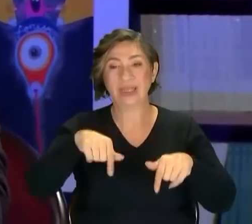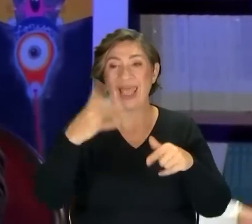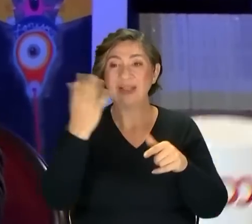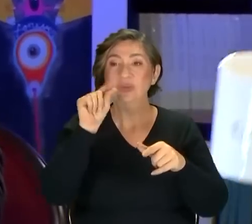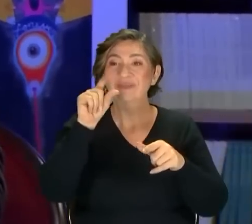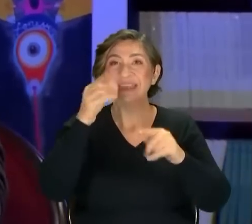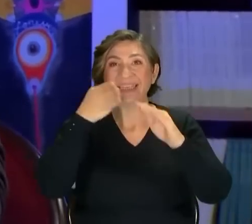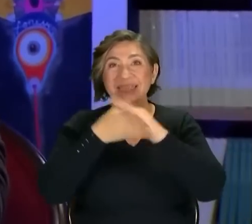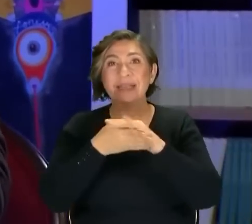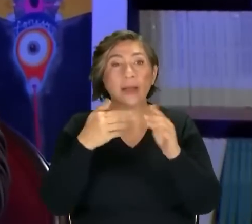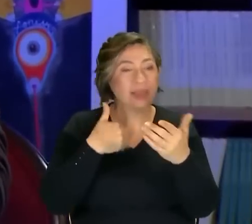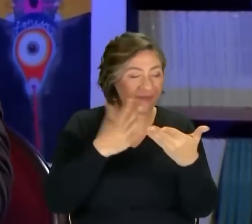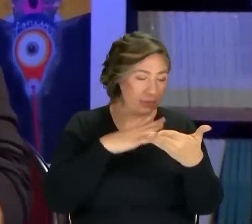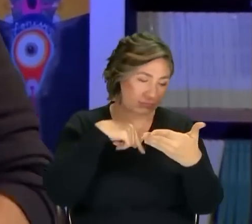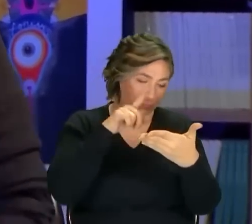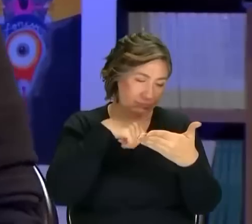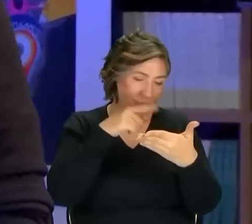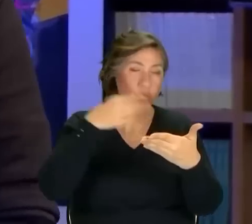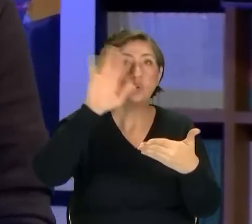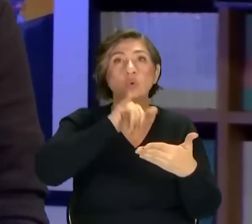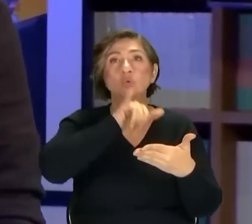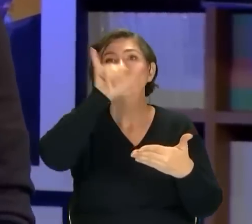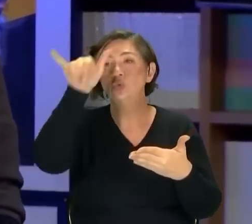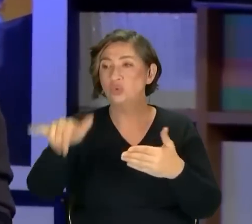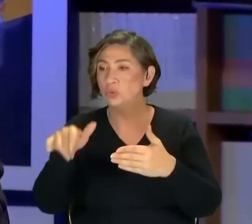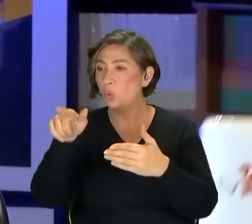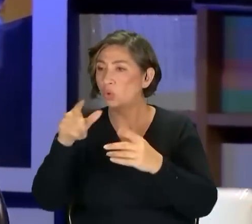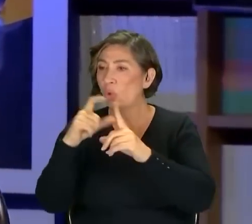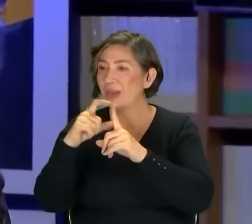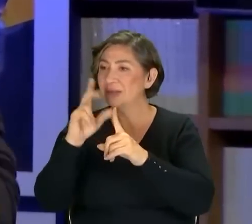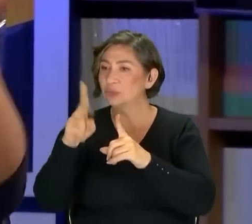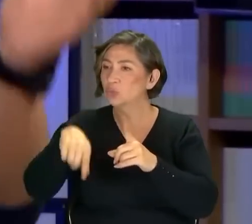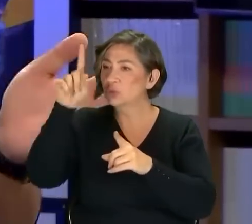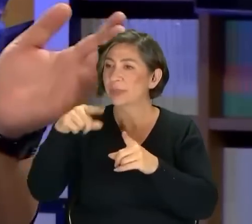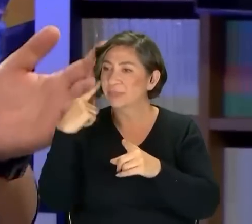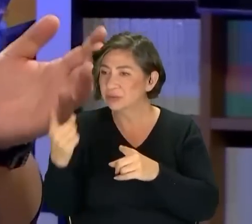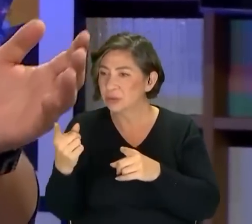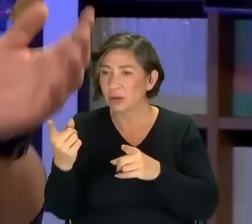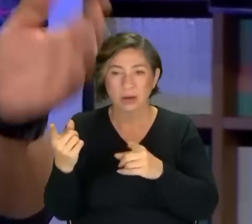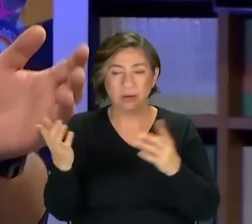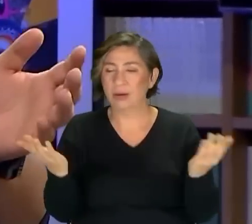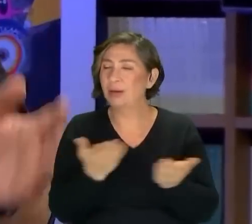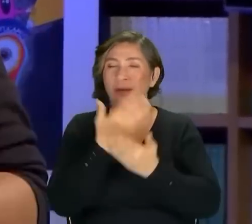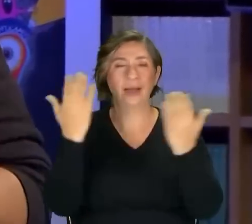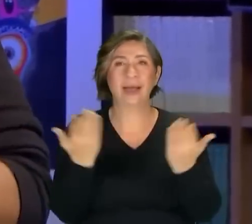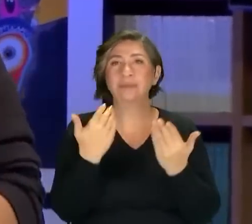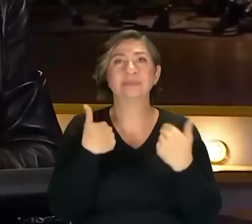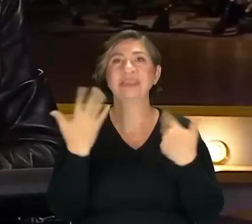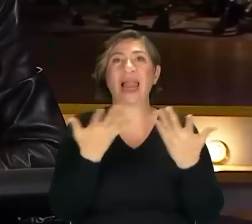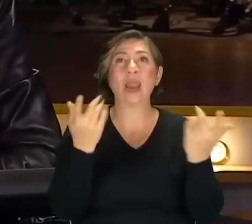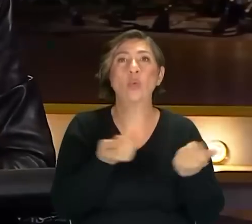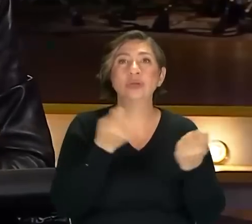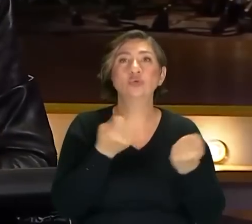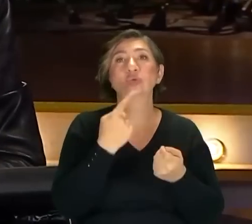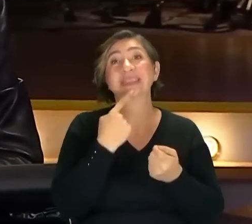son Twitter'a girip işte gündemi takip edip sonrasında uçaktan inince Dominik'in gündemine bakınca dedim yani millet neler yaşıyor, biz nelerle